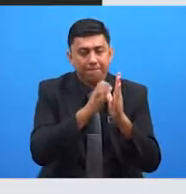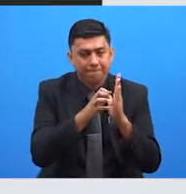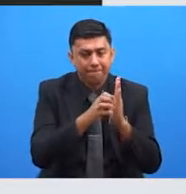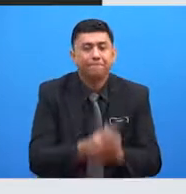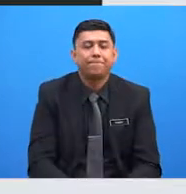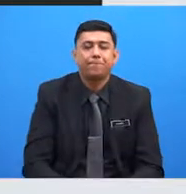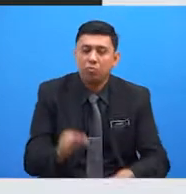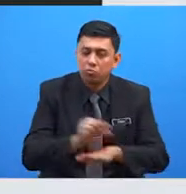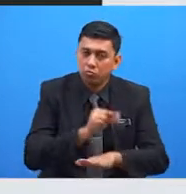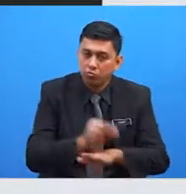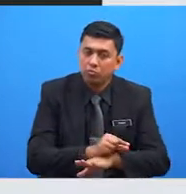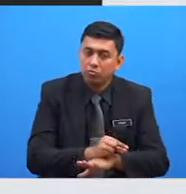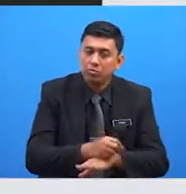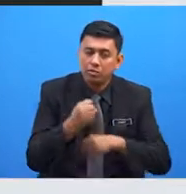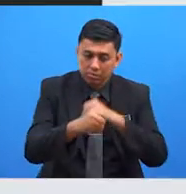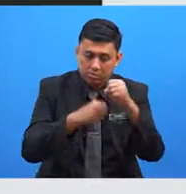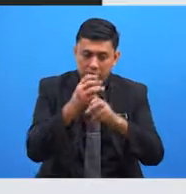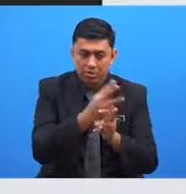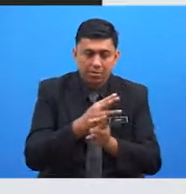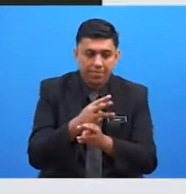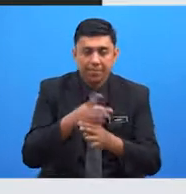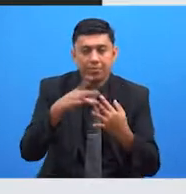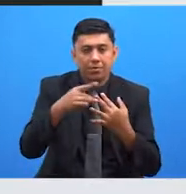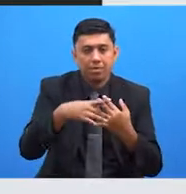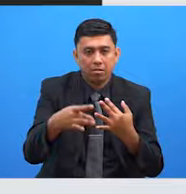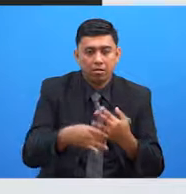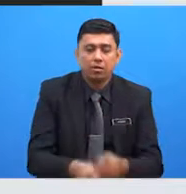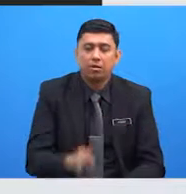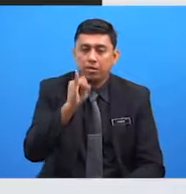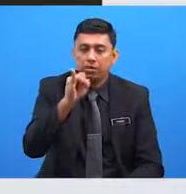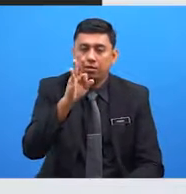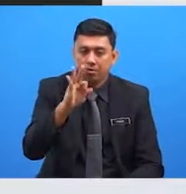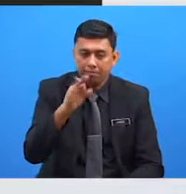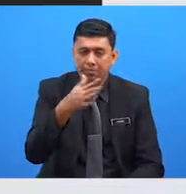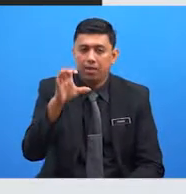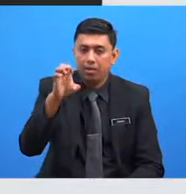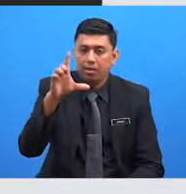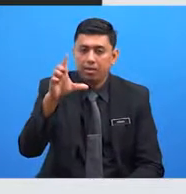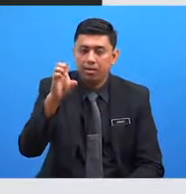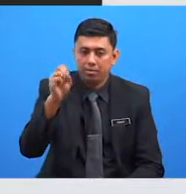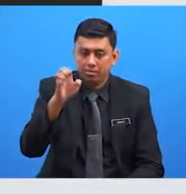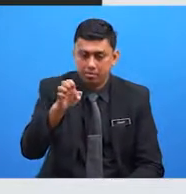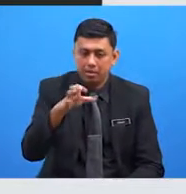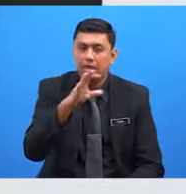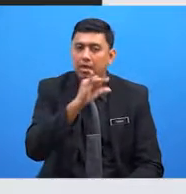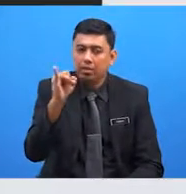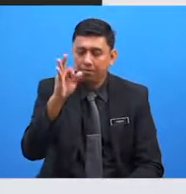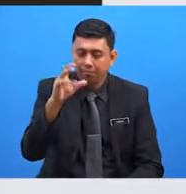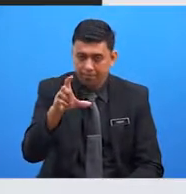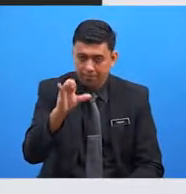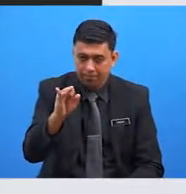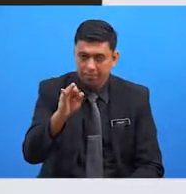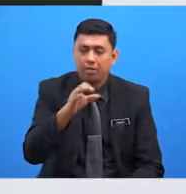akan menggunakan struktur kawalan pilihan if, else if dan else pada skrip JavaScript